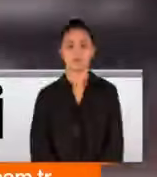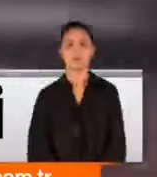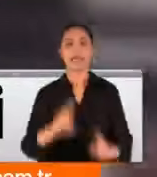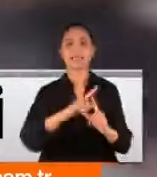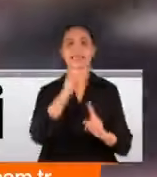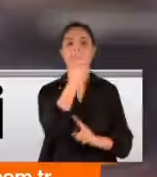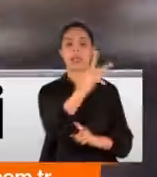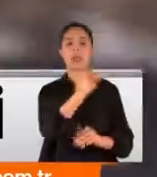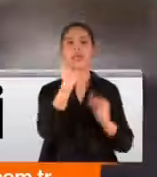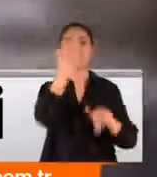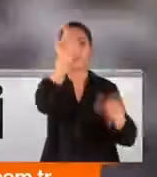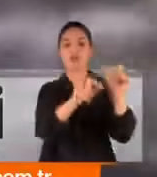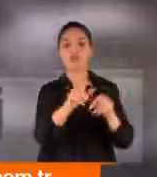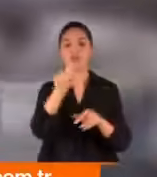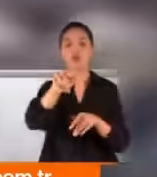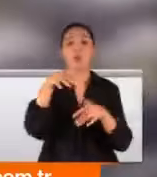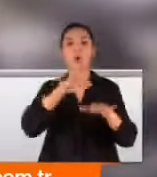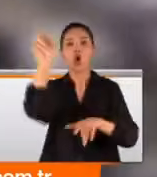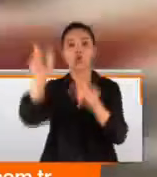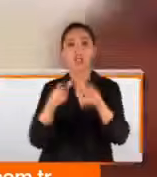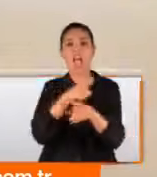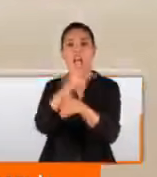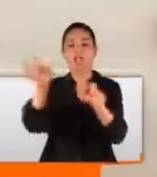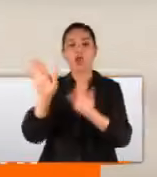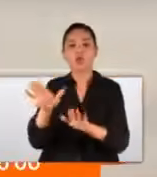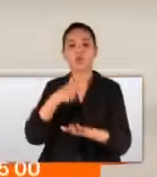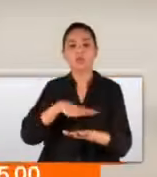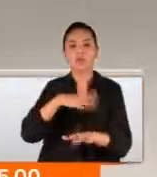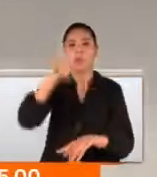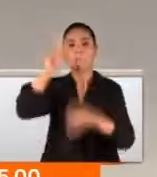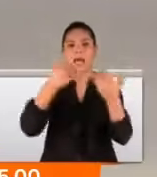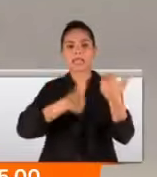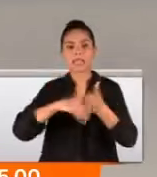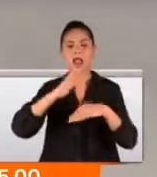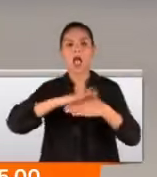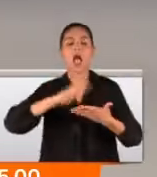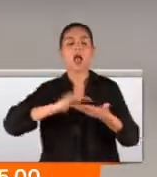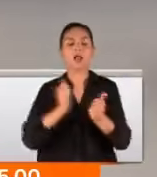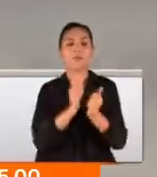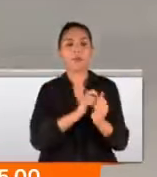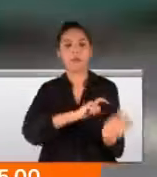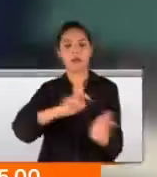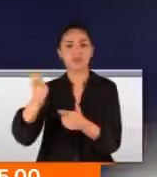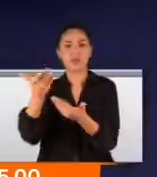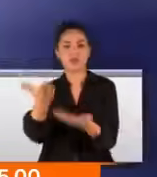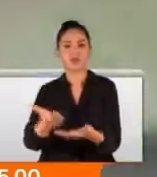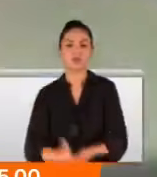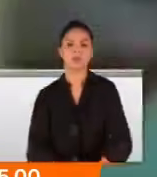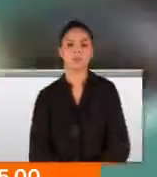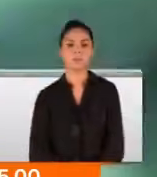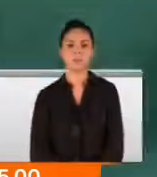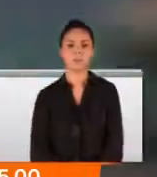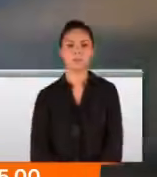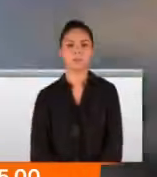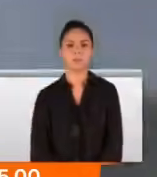Taliban milisleri göstericileri ateş açarak durdurmak istedi. Yaralananlar arkadaşları tarafından bölgeden uzaklaştırıldı.